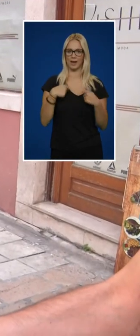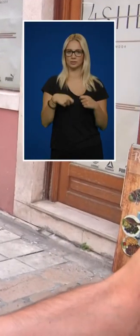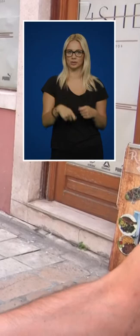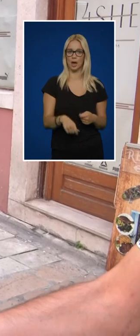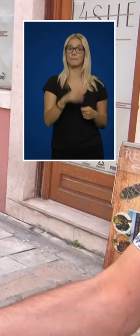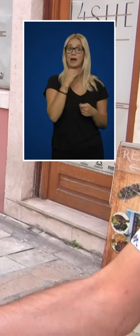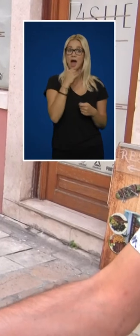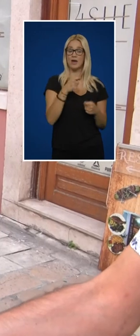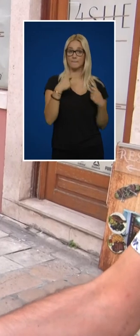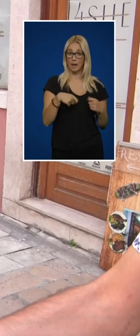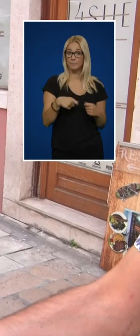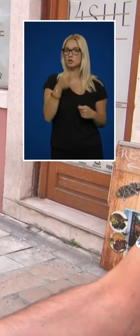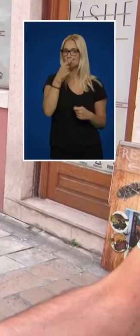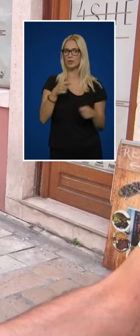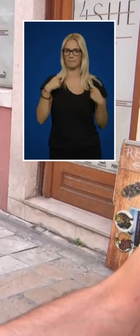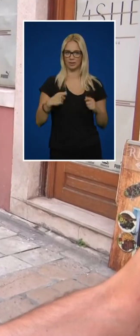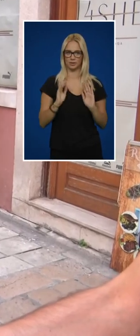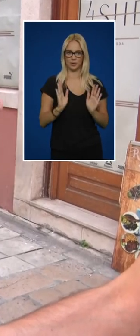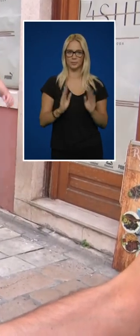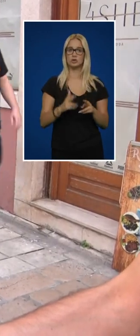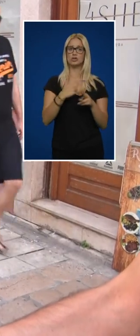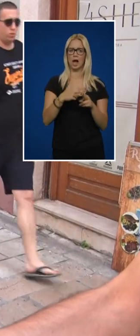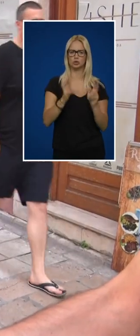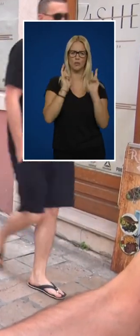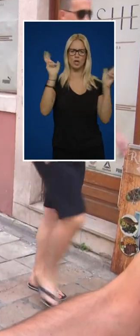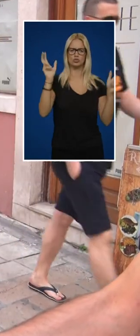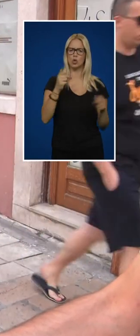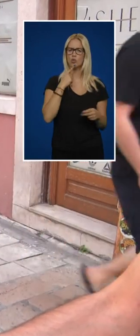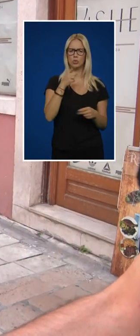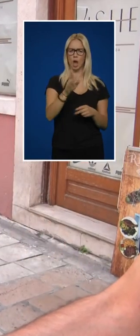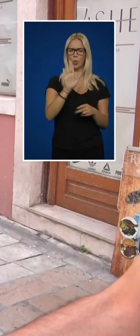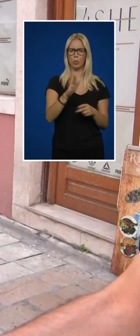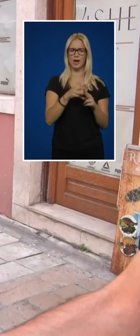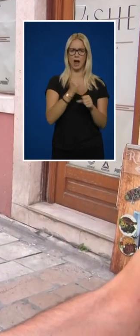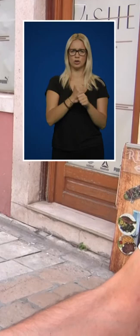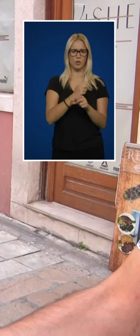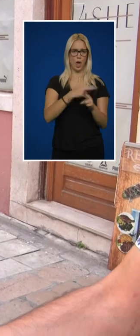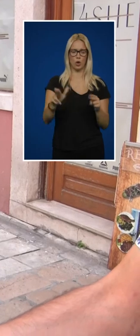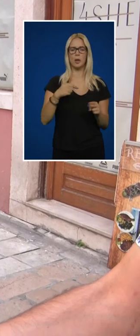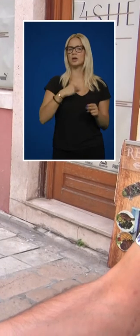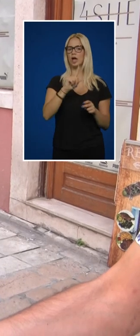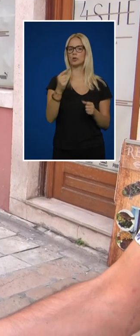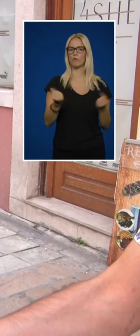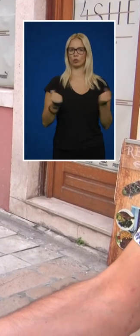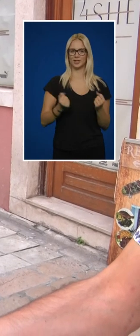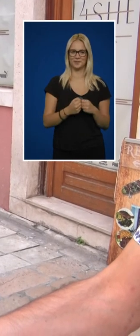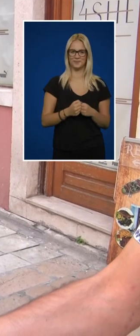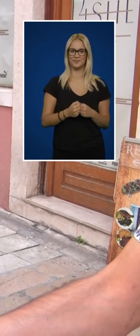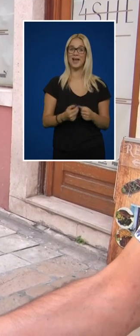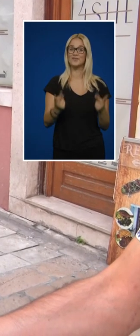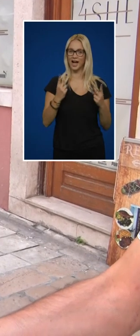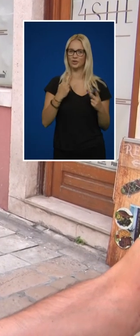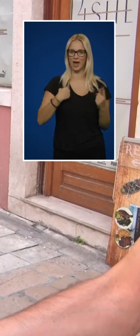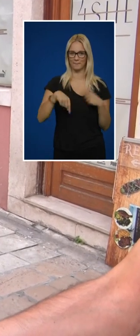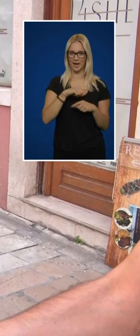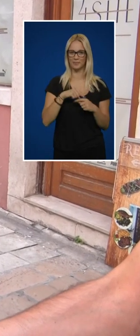je za ajmo reći, za samo čovječanstvo, razvrstavati otpad, osobito tu plastiku, osobito